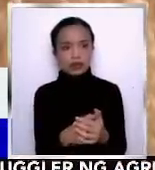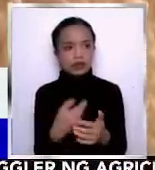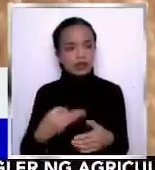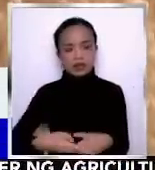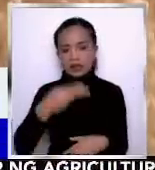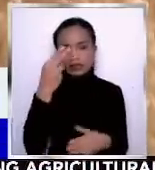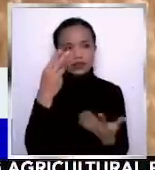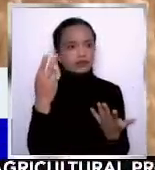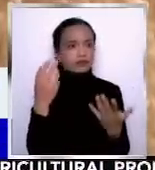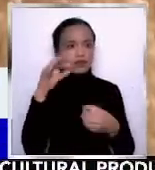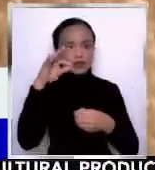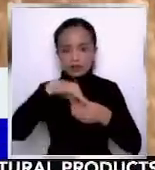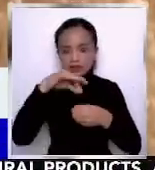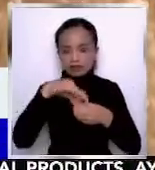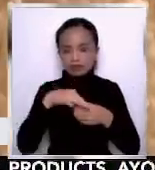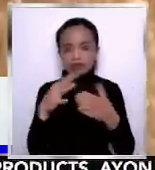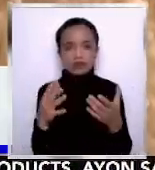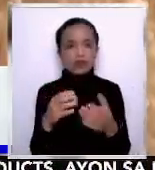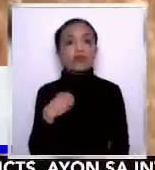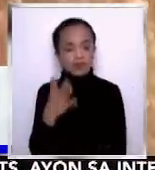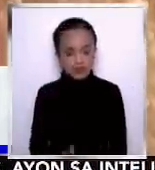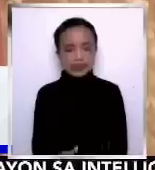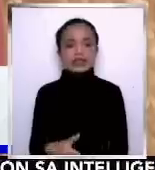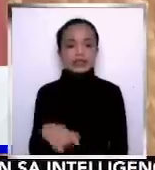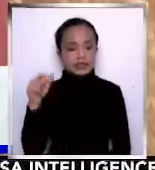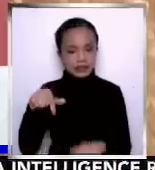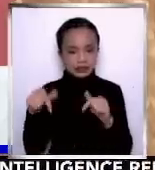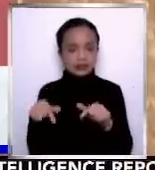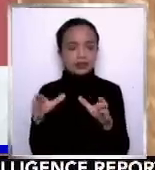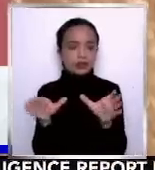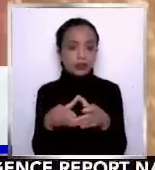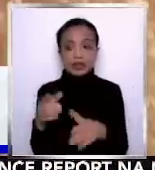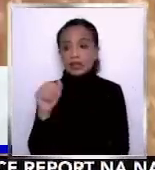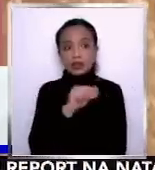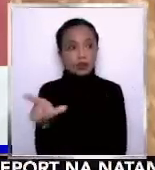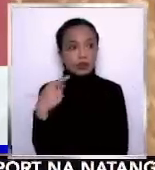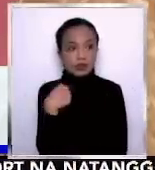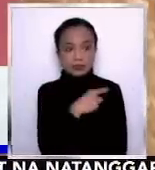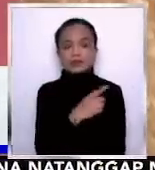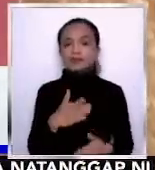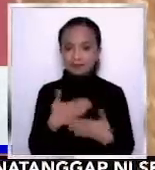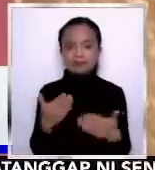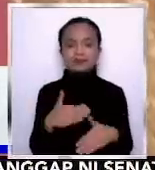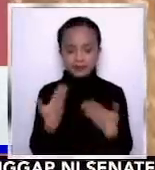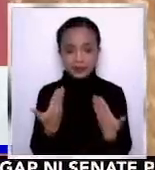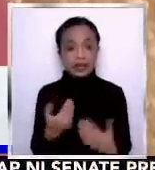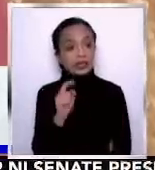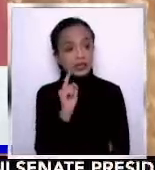elected official sa oposisyon. And lahat kami masaya na ikaw yung